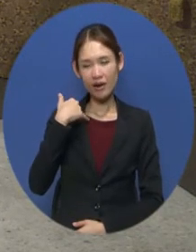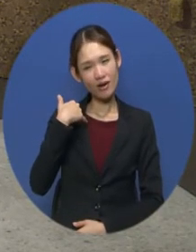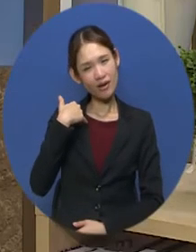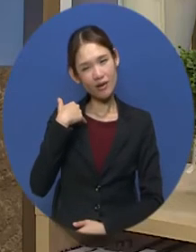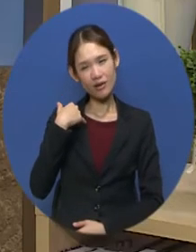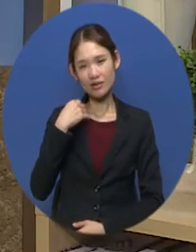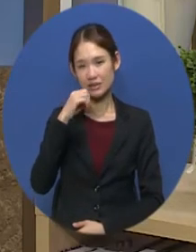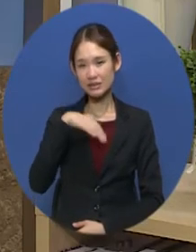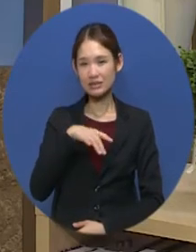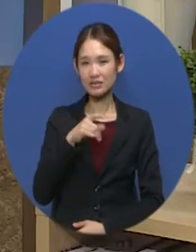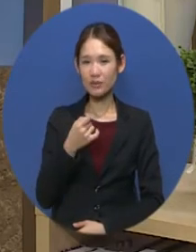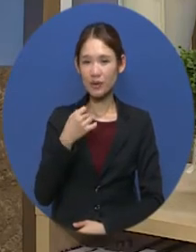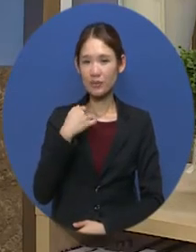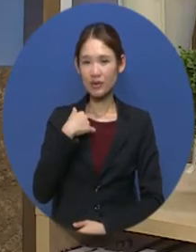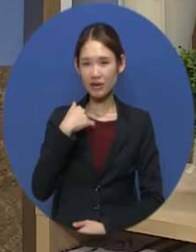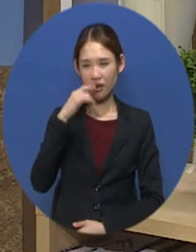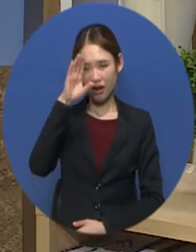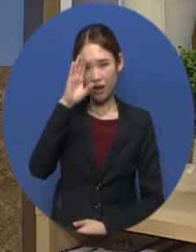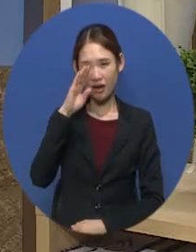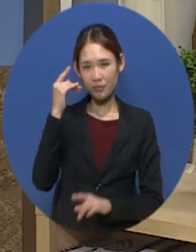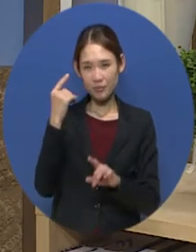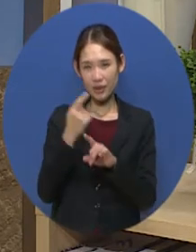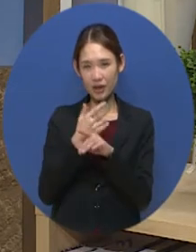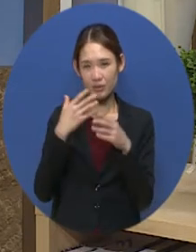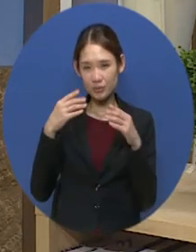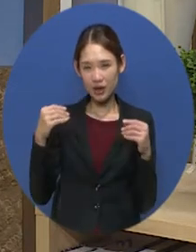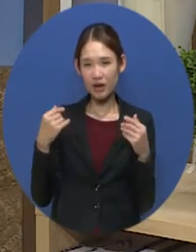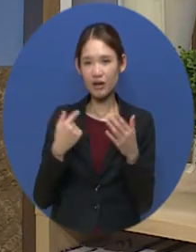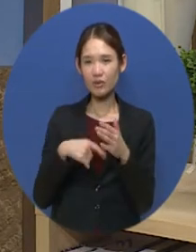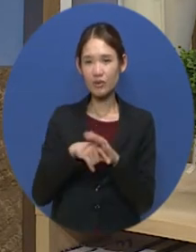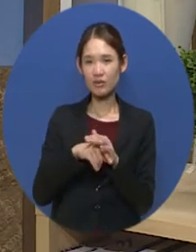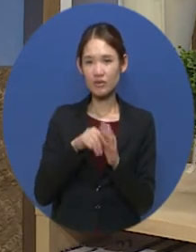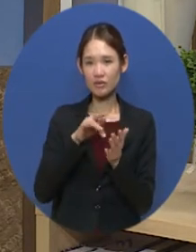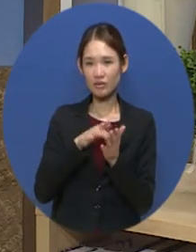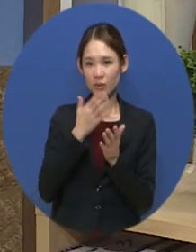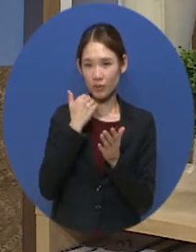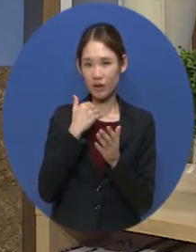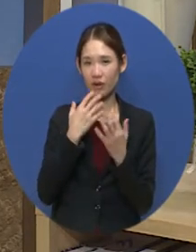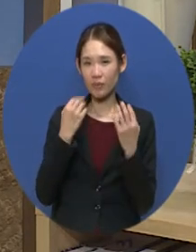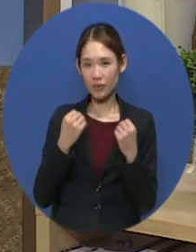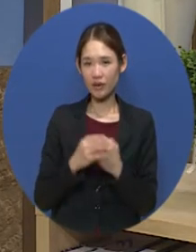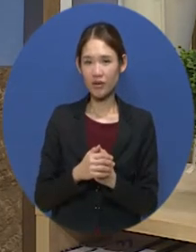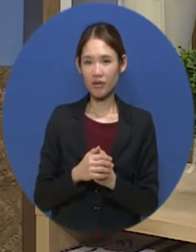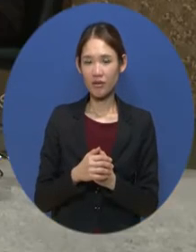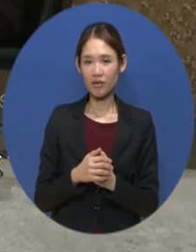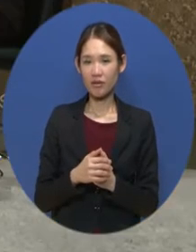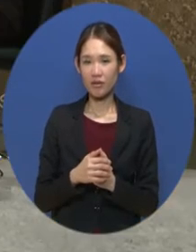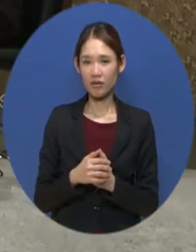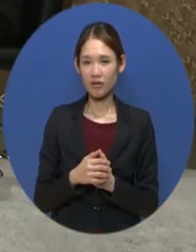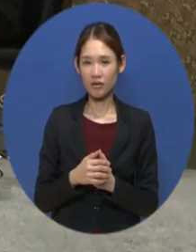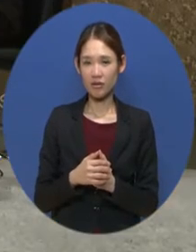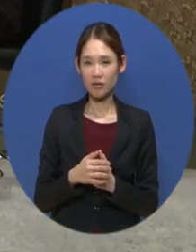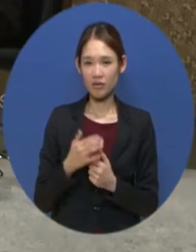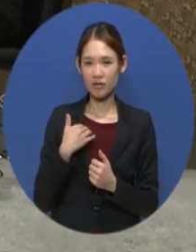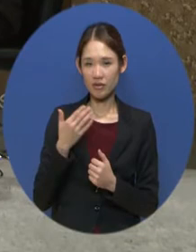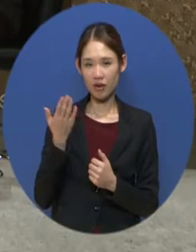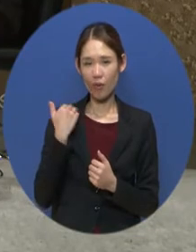모르지만 네. 일단 빨리 이 증상을 없애고 싶어서 네. 완화하고 싶어서 약을 먹는 경우도 굉장히 많거든요. 네. 저는